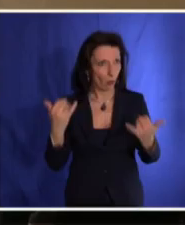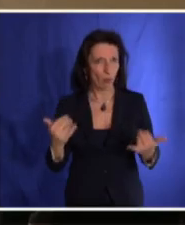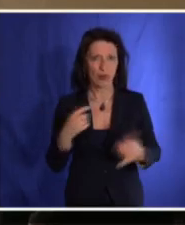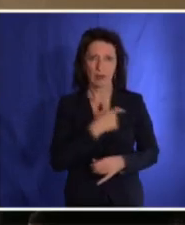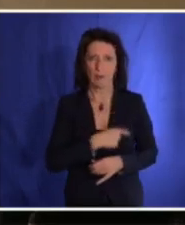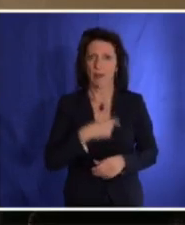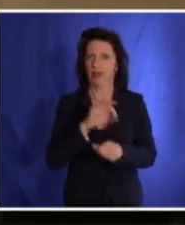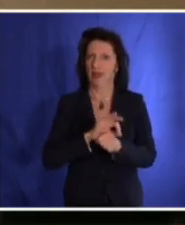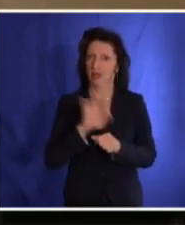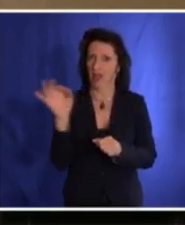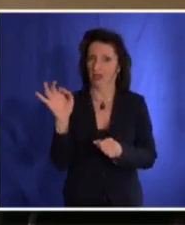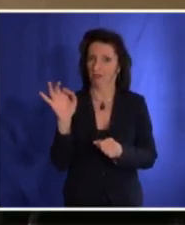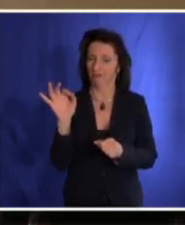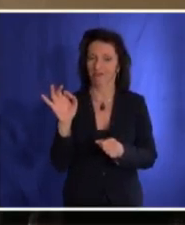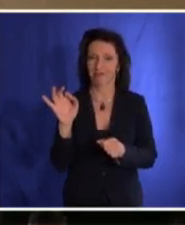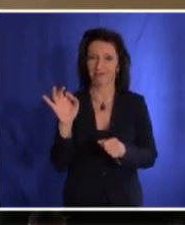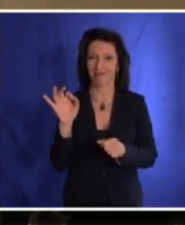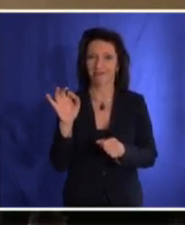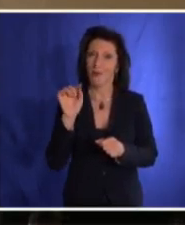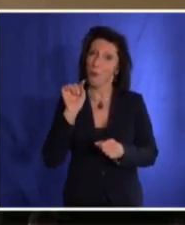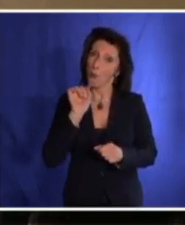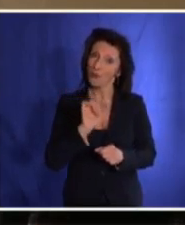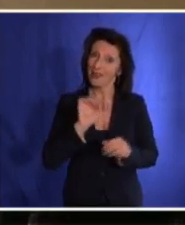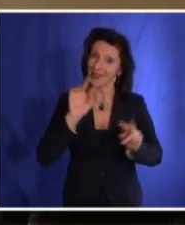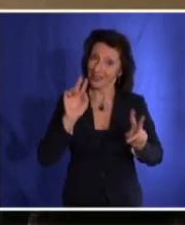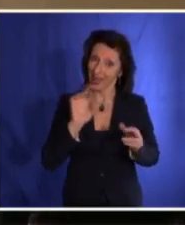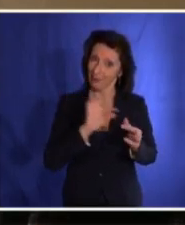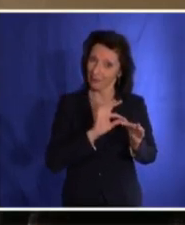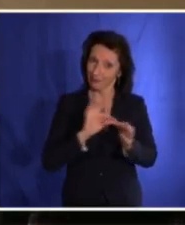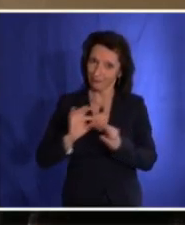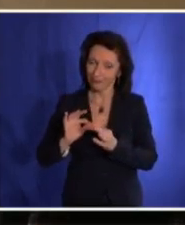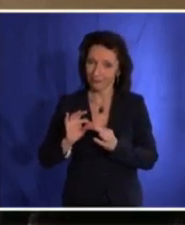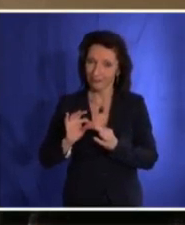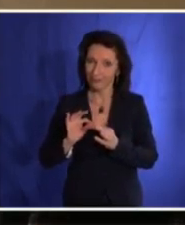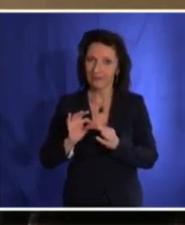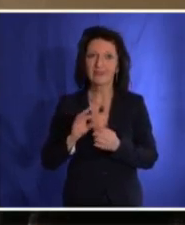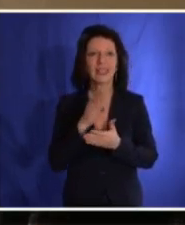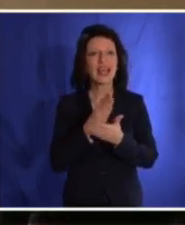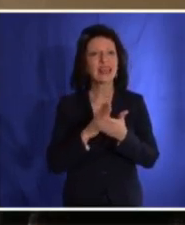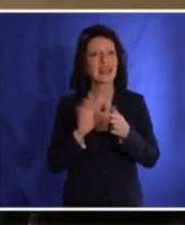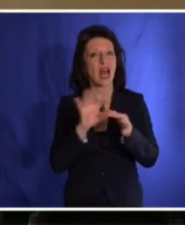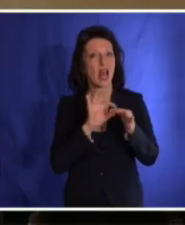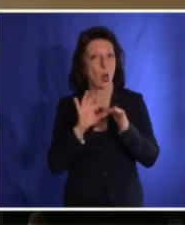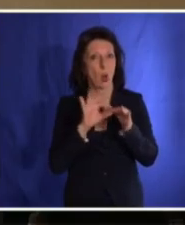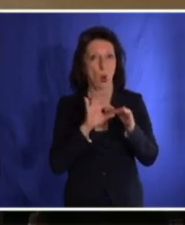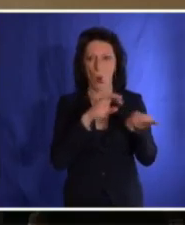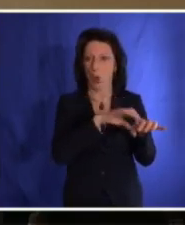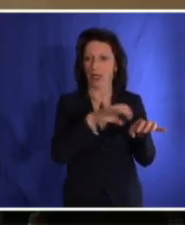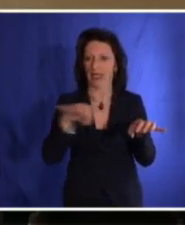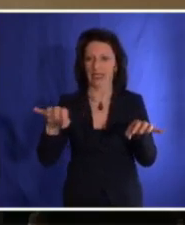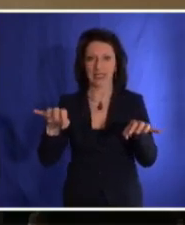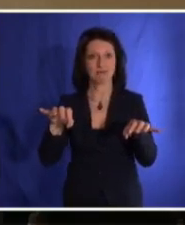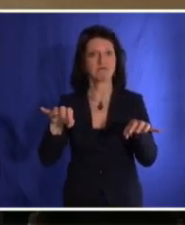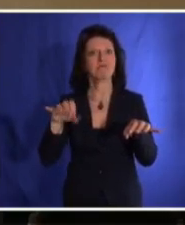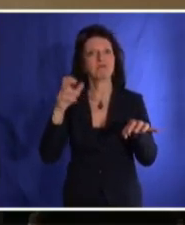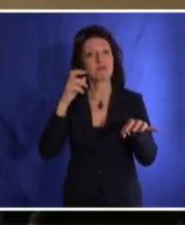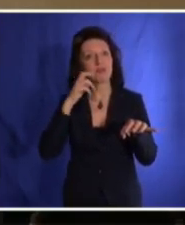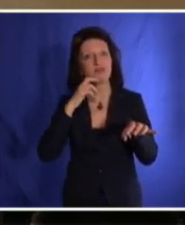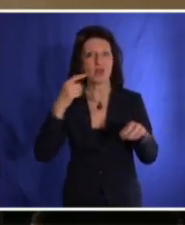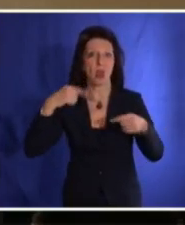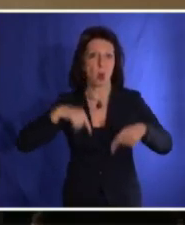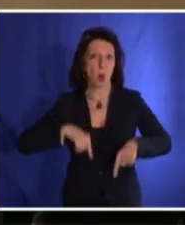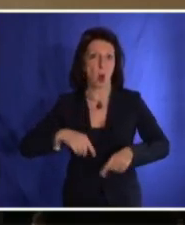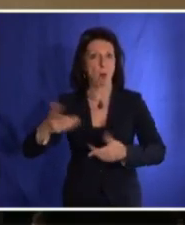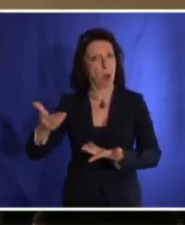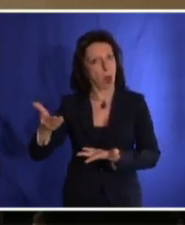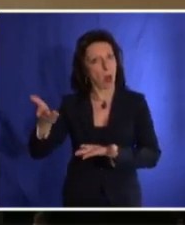Parteitag. Und ich darf dazu unsere Obleute der Teilorganisationen und unseren Gemeindebundpräsidenten bitten,